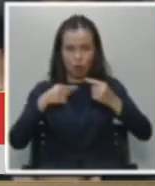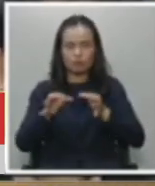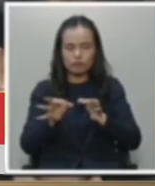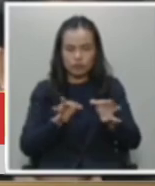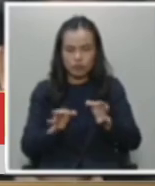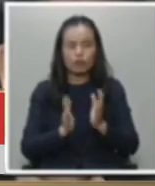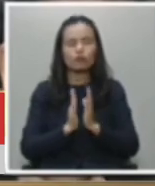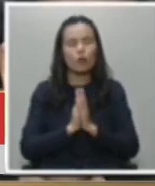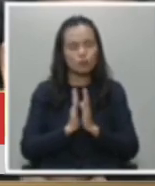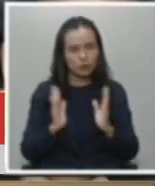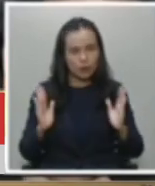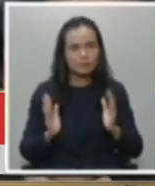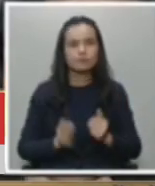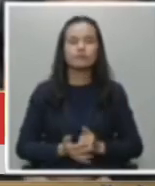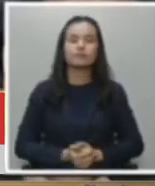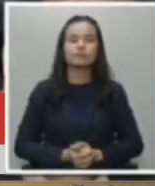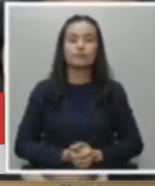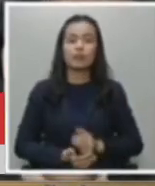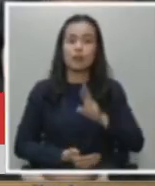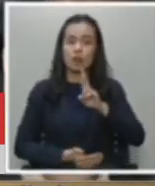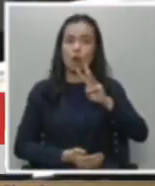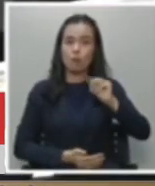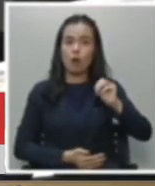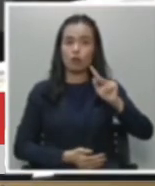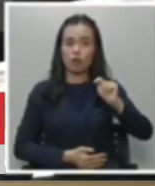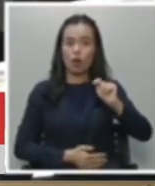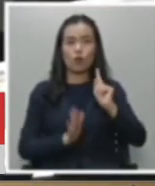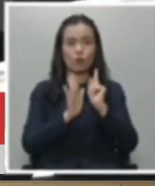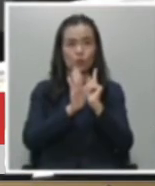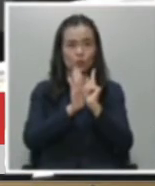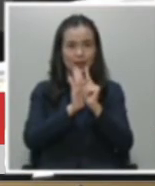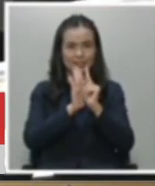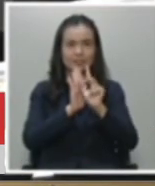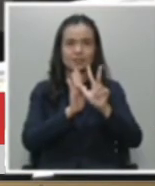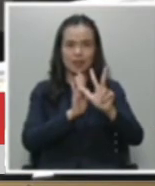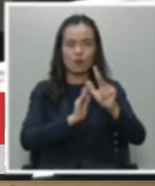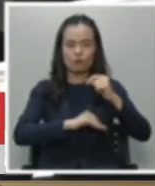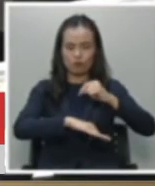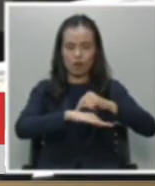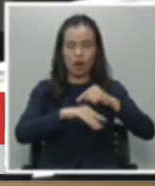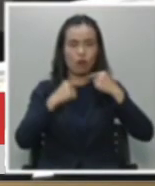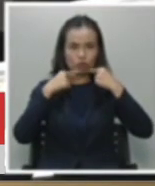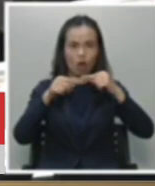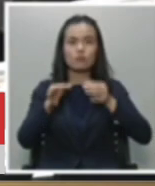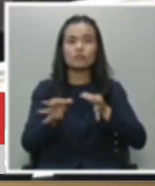นะ ครับท่านรัฐมนตรีมีเวลาอยู่3นาทีนะครับเชิญนะครับ